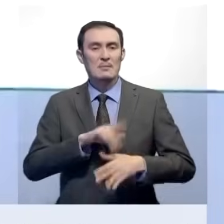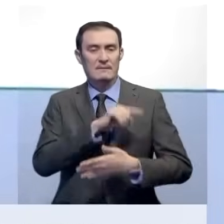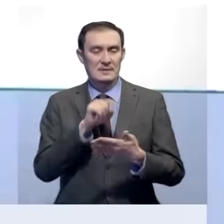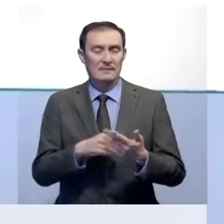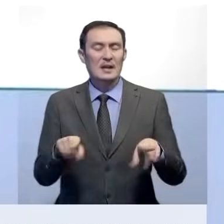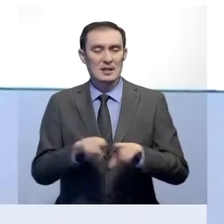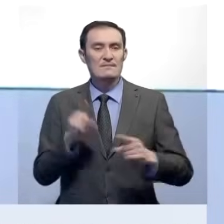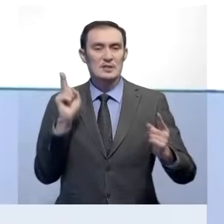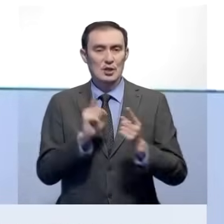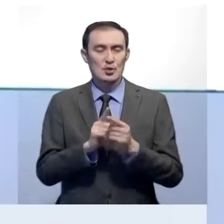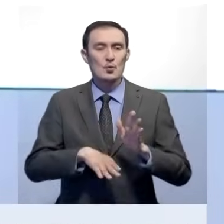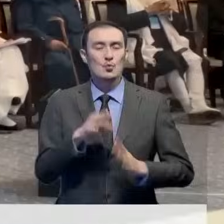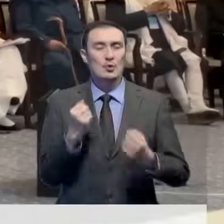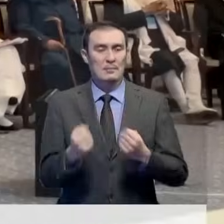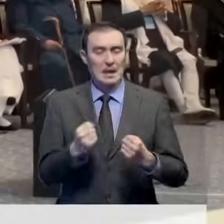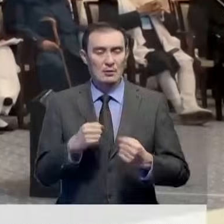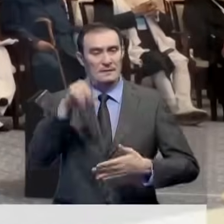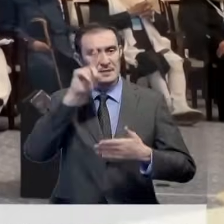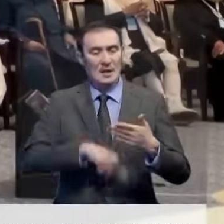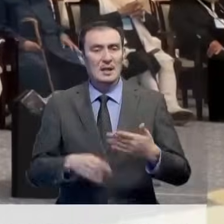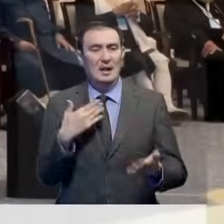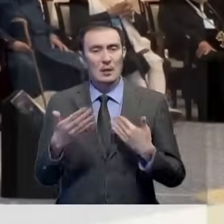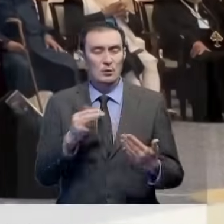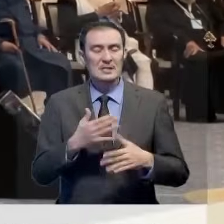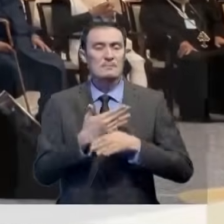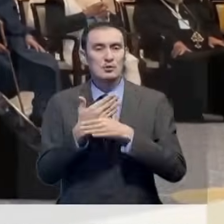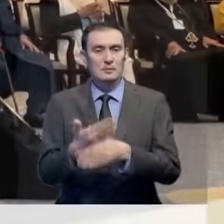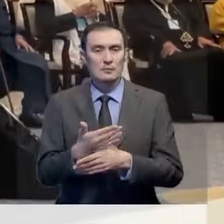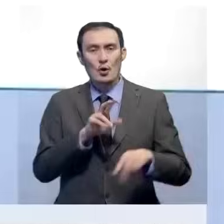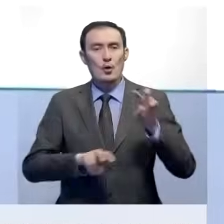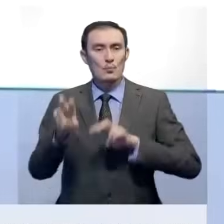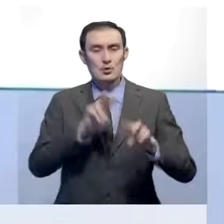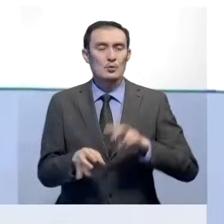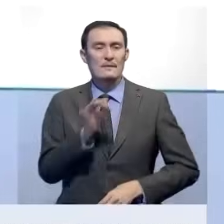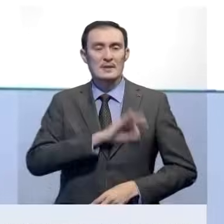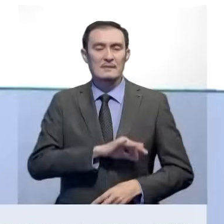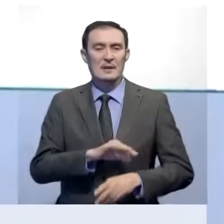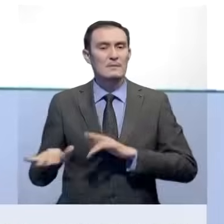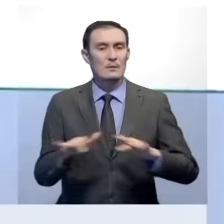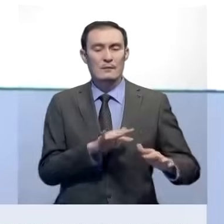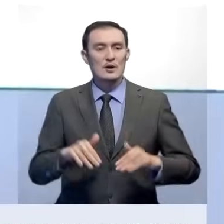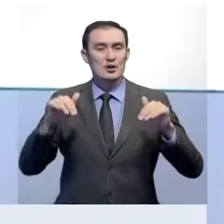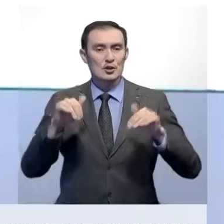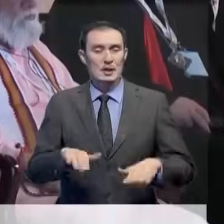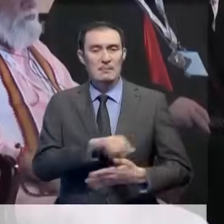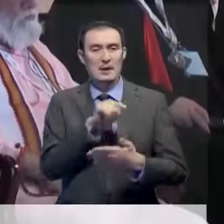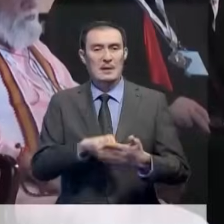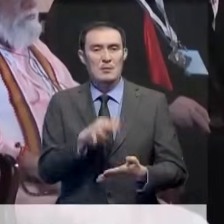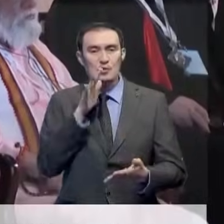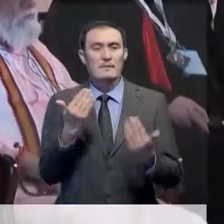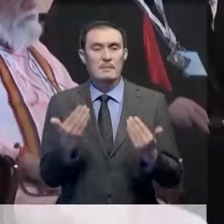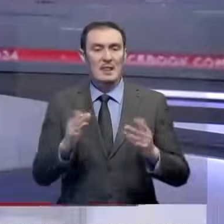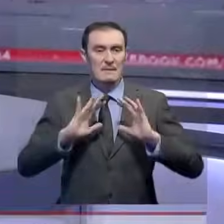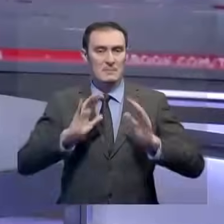Уверен, что такие встречи укрепляют межконфессиональный диалог и способствуют поиску эффективных путей решения проблем современного мира.